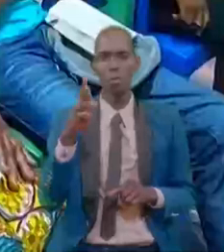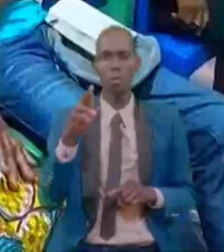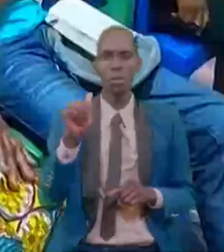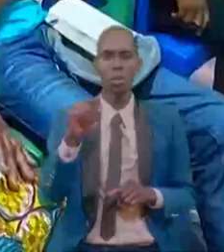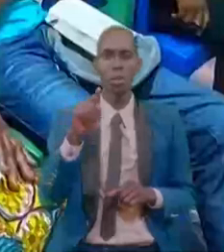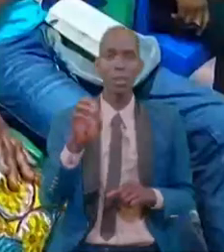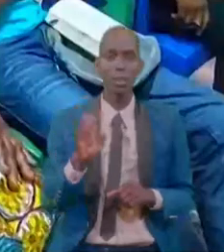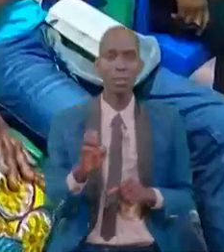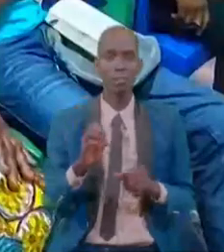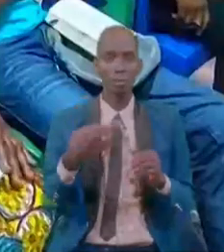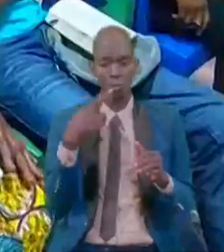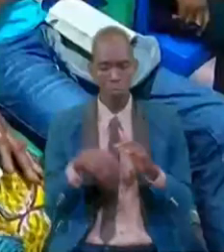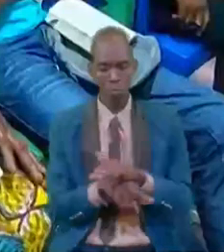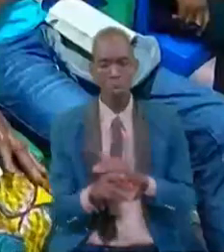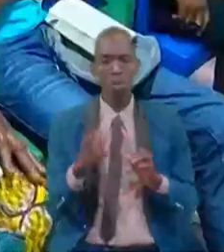perche.